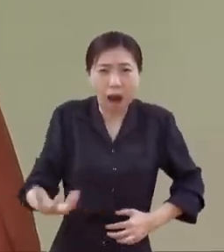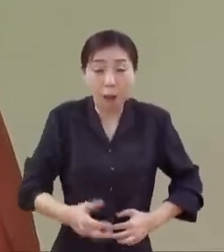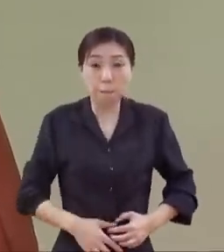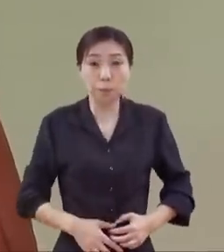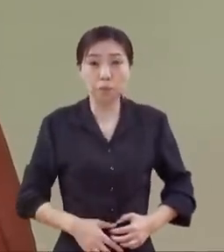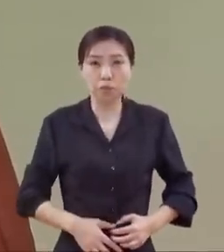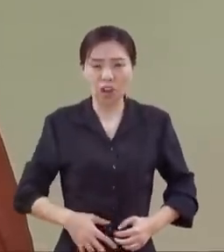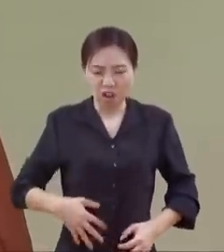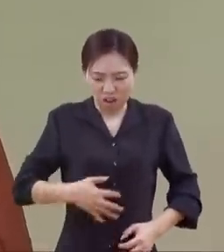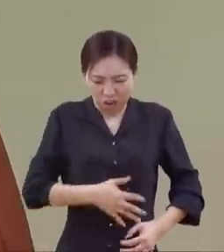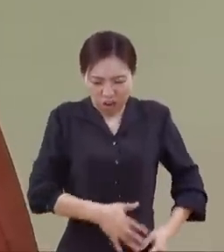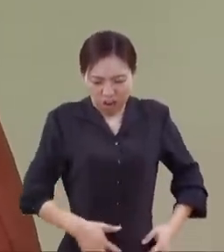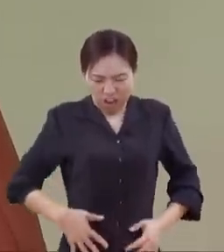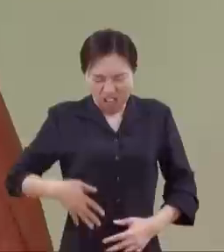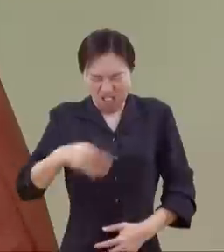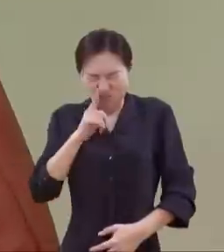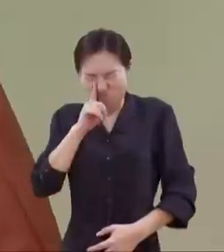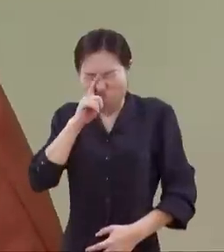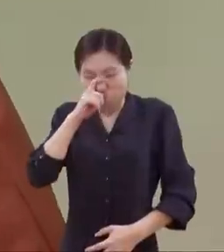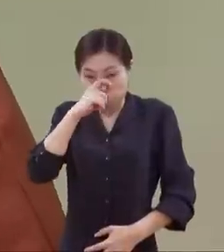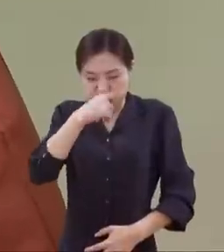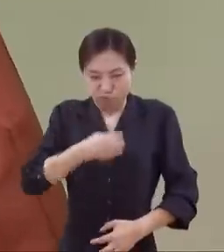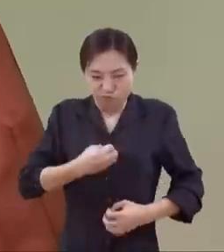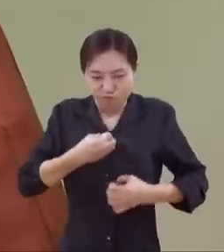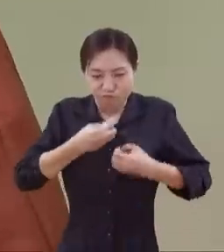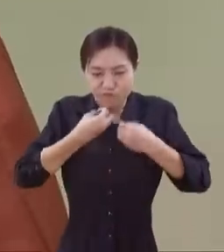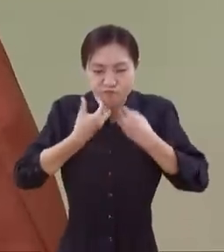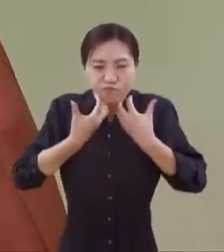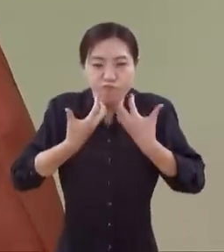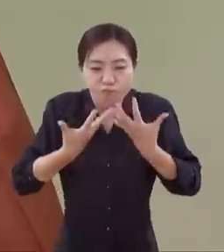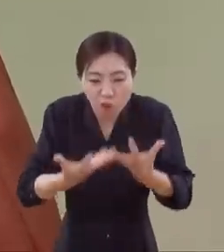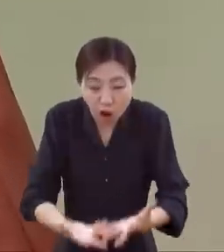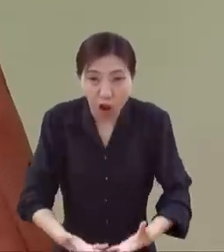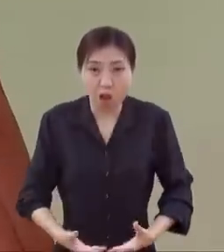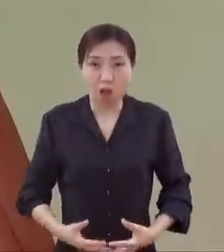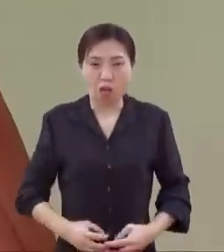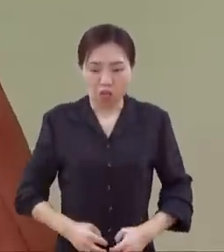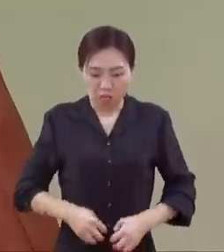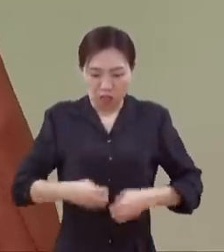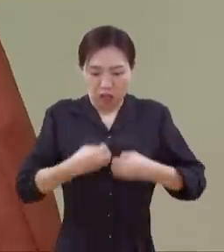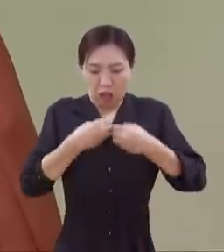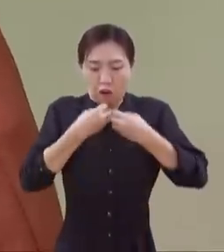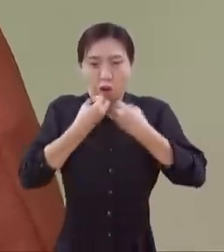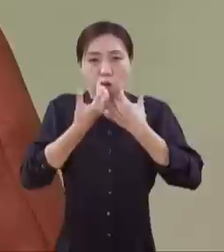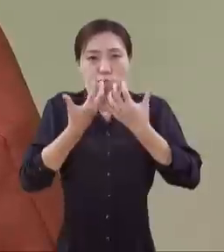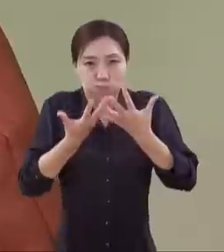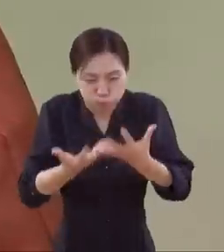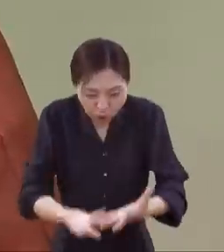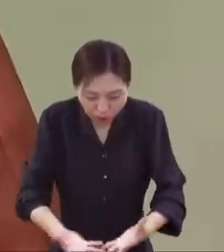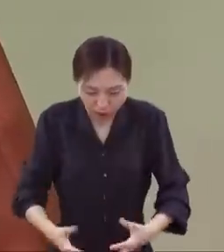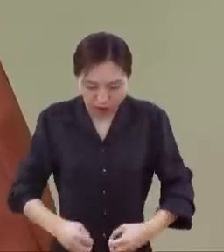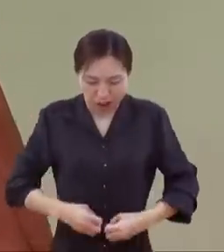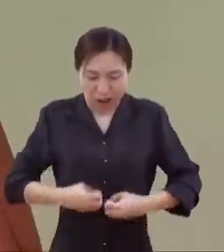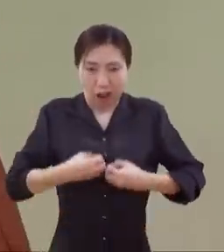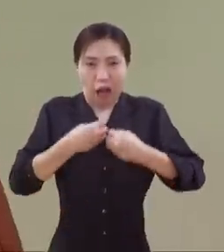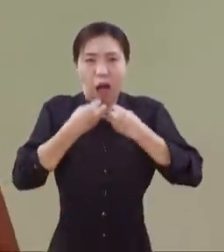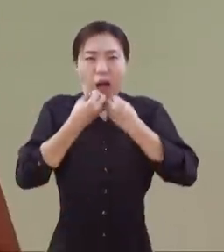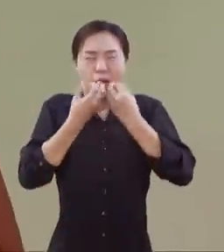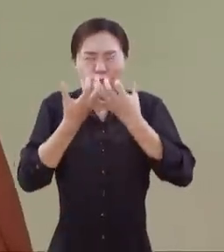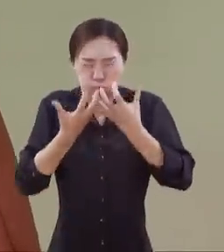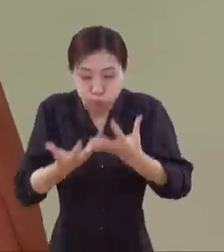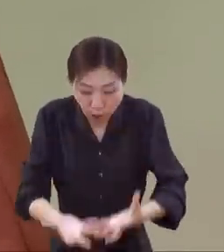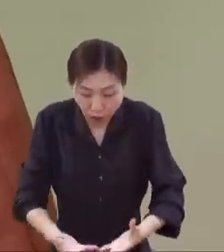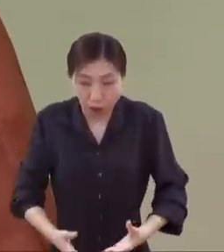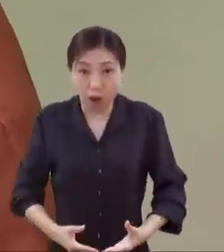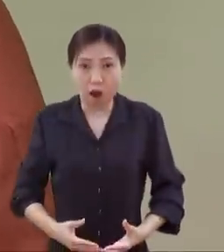있는 온갖 더러운 오물을 다 토를 하면서 다 개원했대요 꽥 꽥 하면서